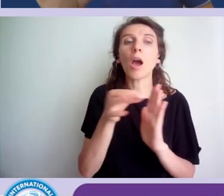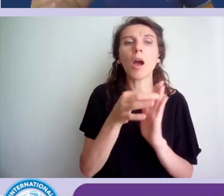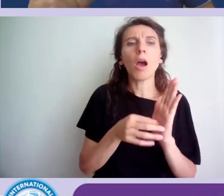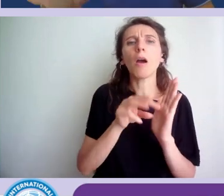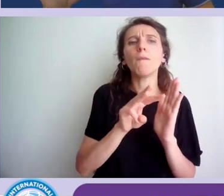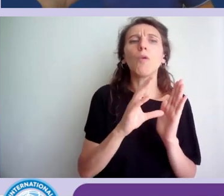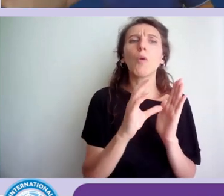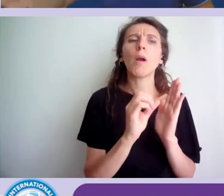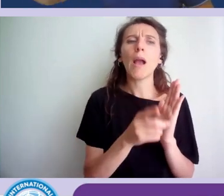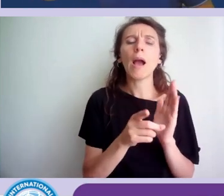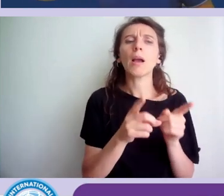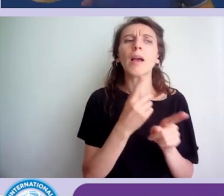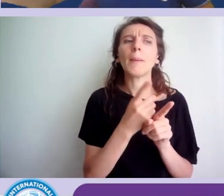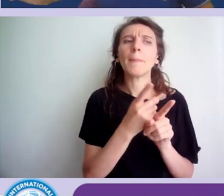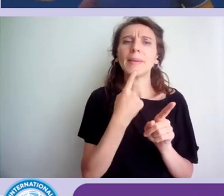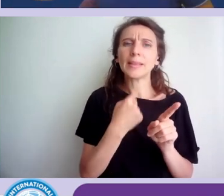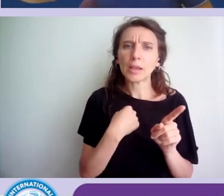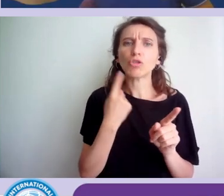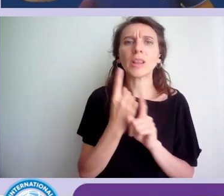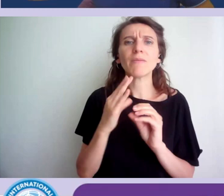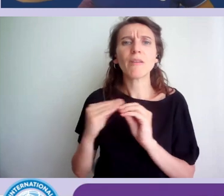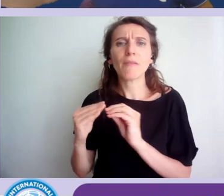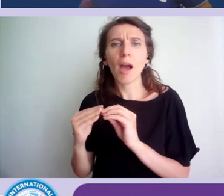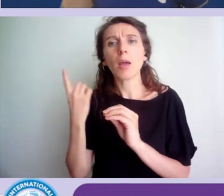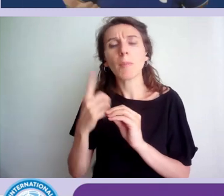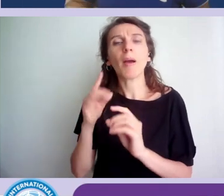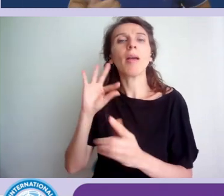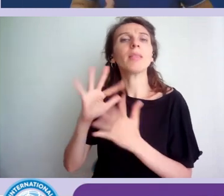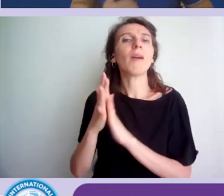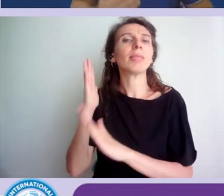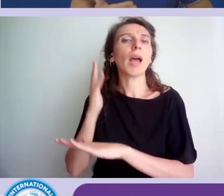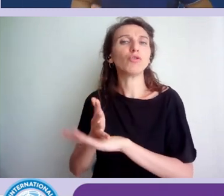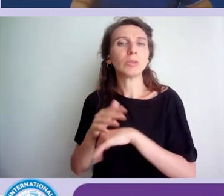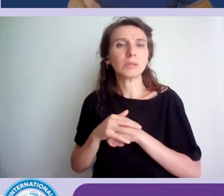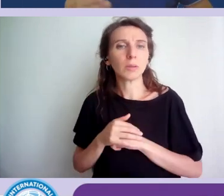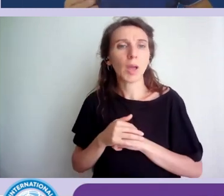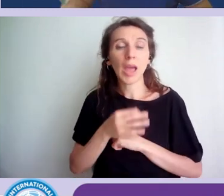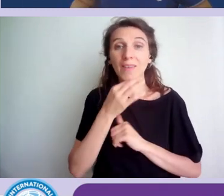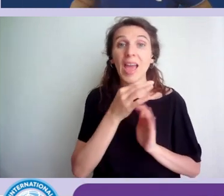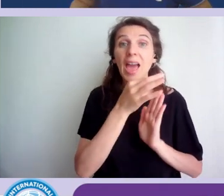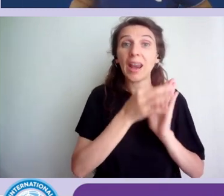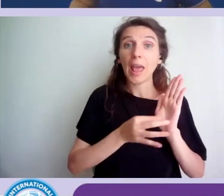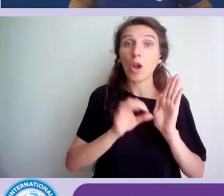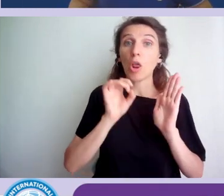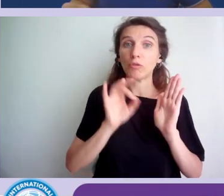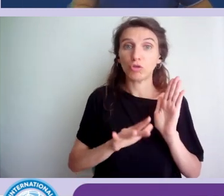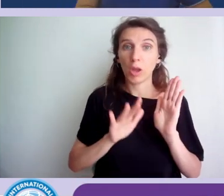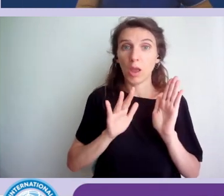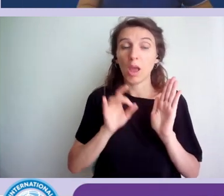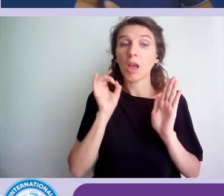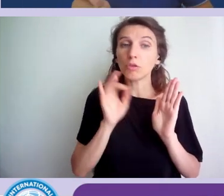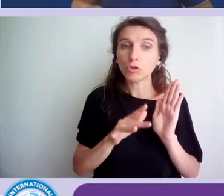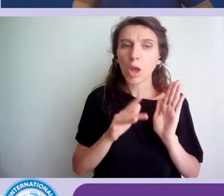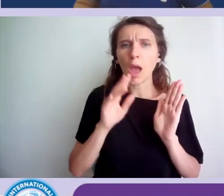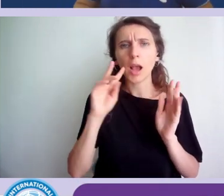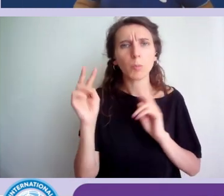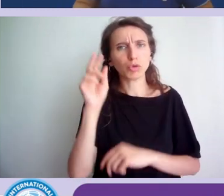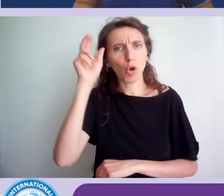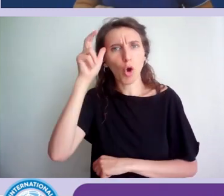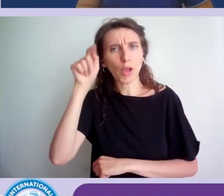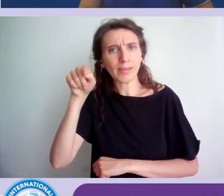cag mi dicono Come deve essere fatto per essere fatto in modo accessibile quindi le regole ci sono anche per la parte